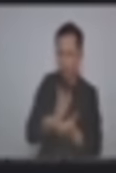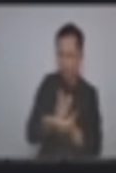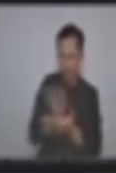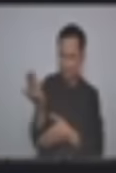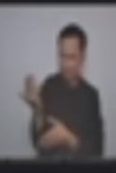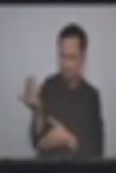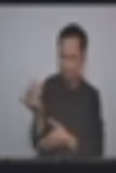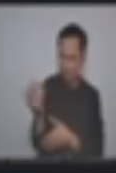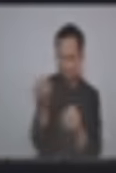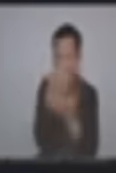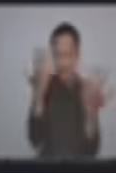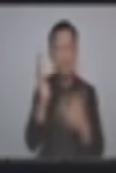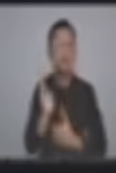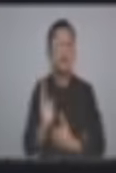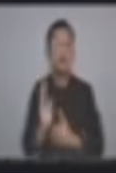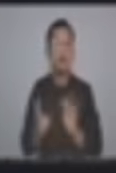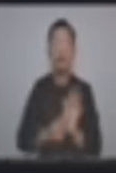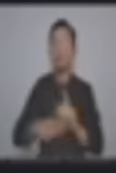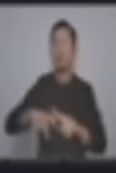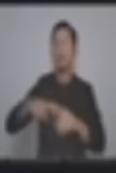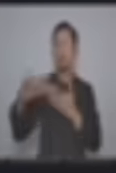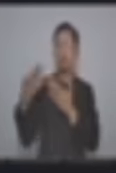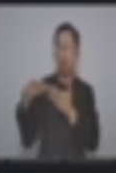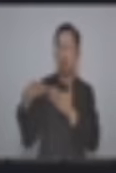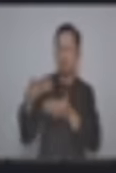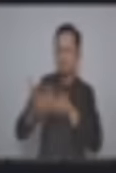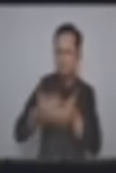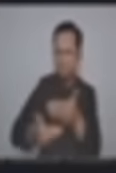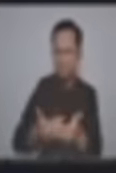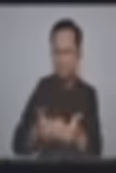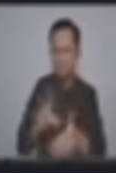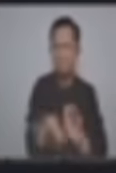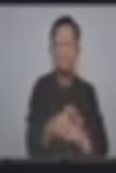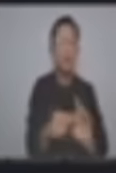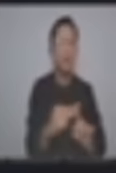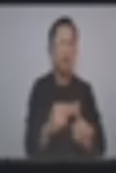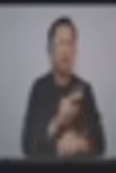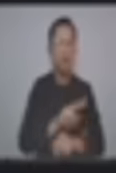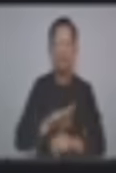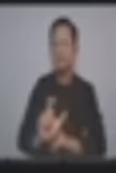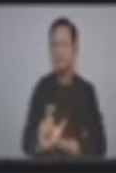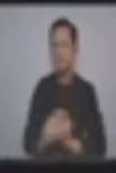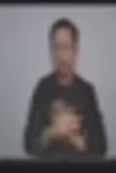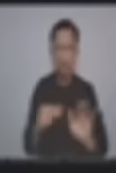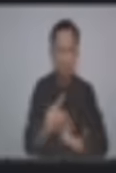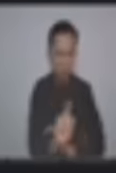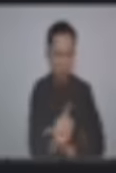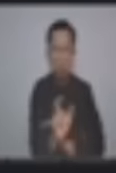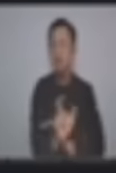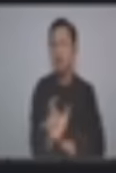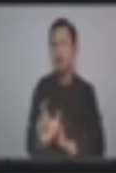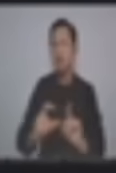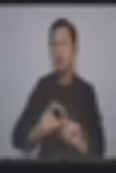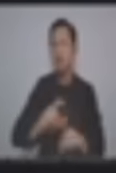jelas bahwa mahkamah dalam melaksanakan kewenangan sebagaimana dimaksud dalam pasal 24c ayat 1 undang-undang Dasar 1945 tidak